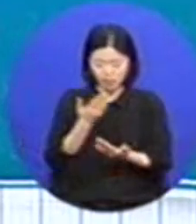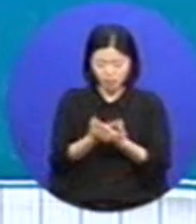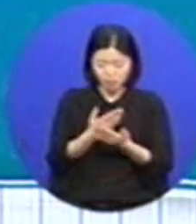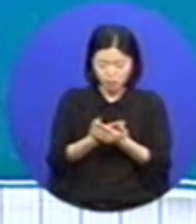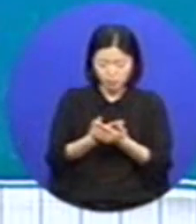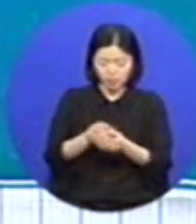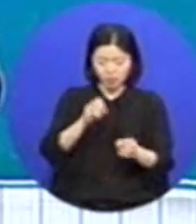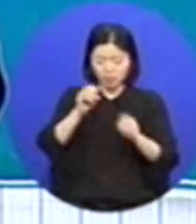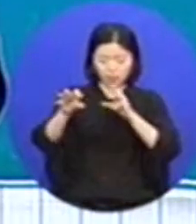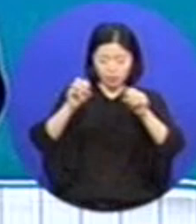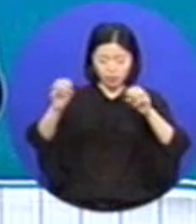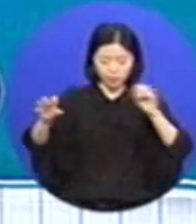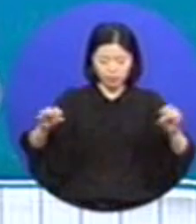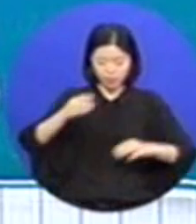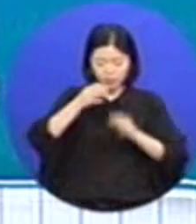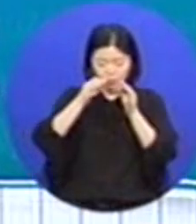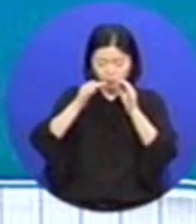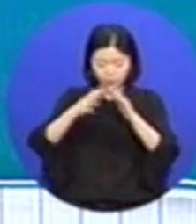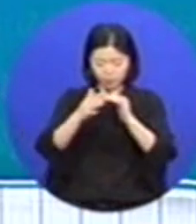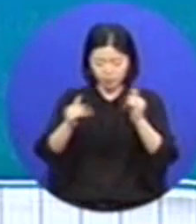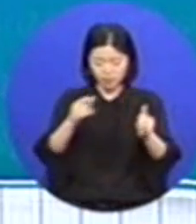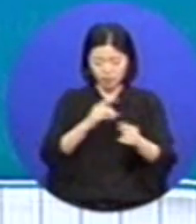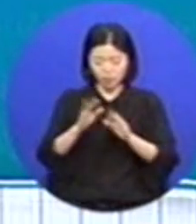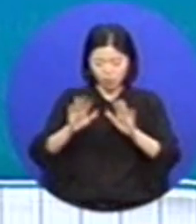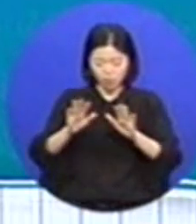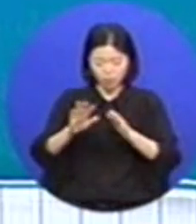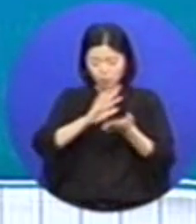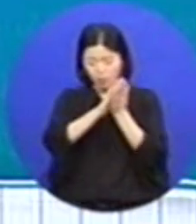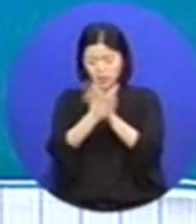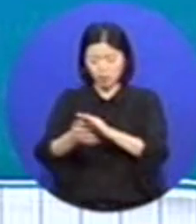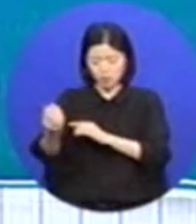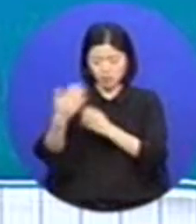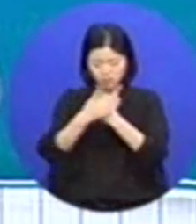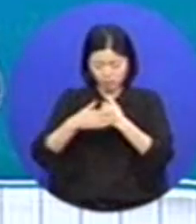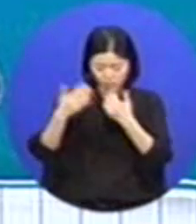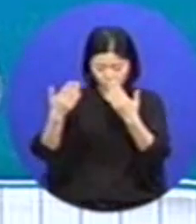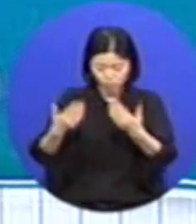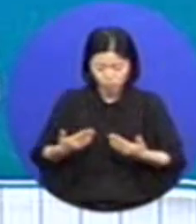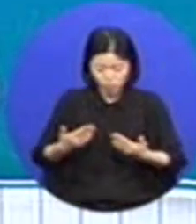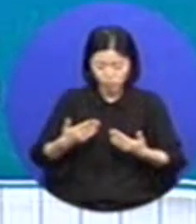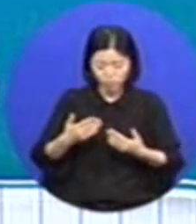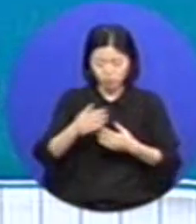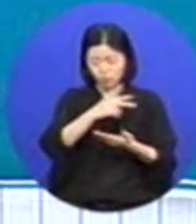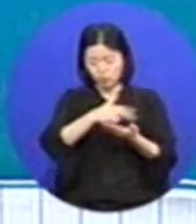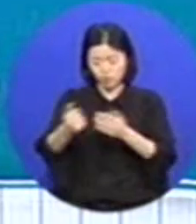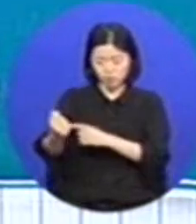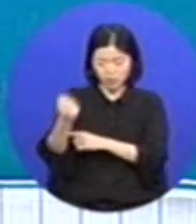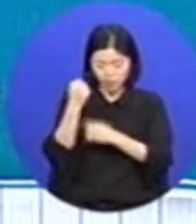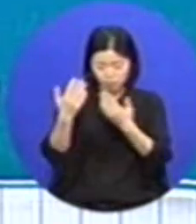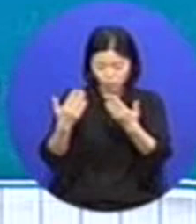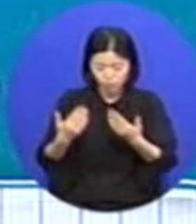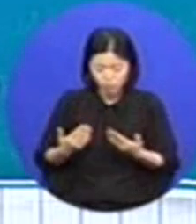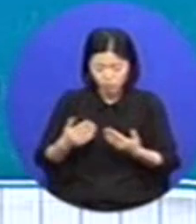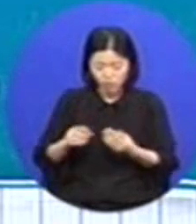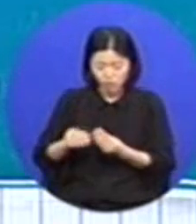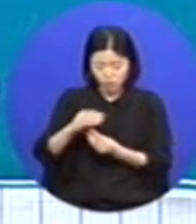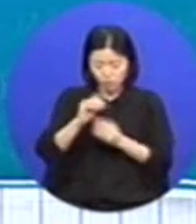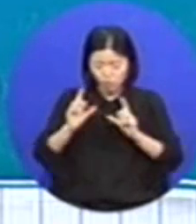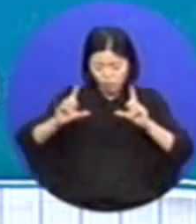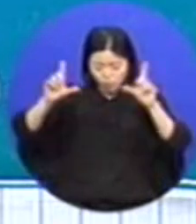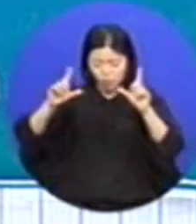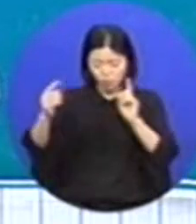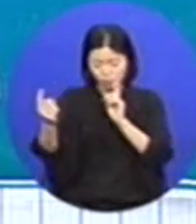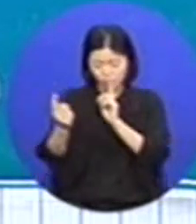열방에 언뜻 얘는 선교 사람들에게 오늘도 변화 없이 은혜를 주시고 주님 힘을 주소서 추석 명절을